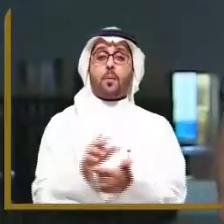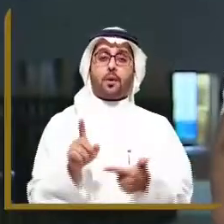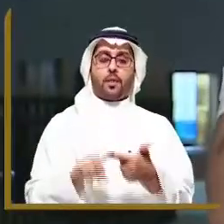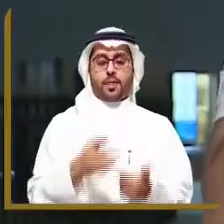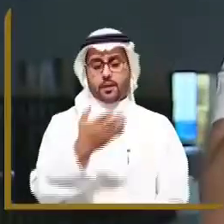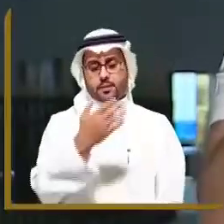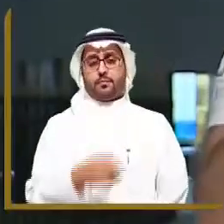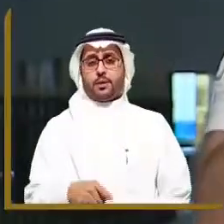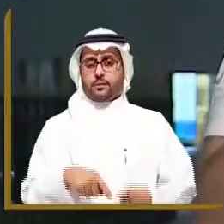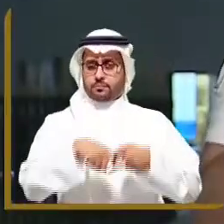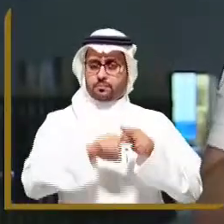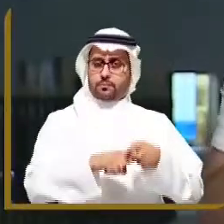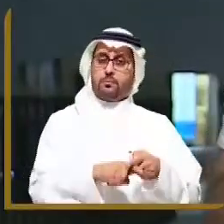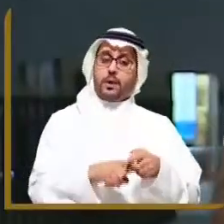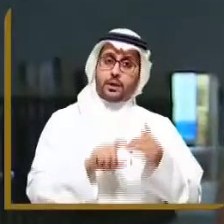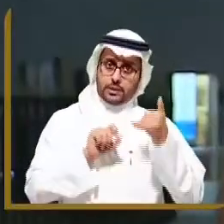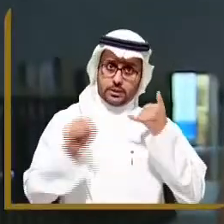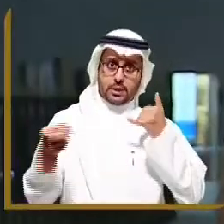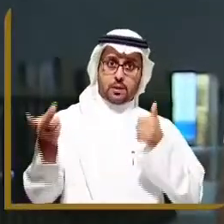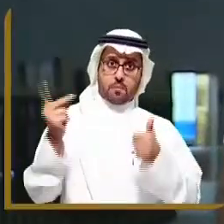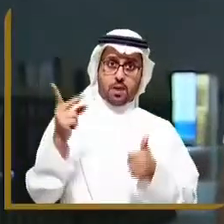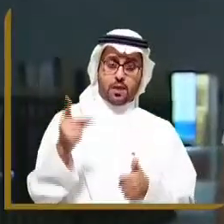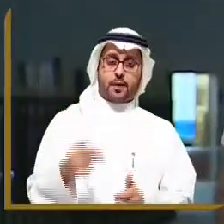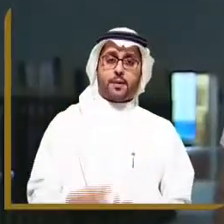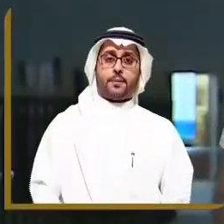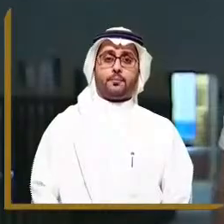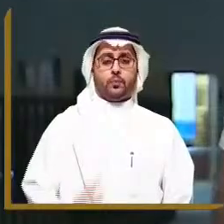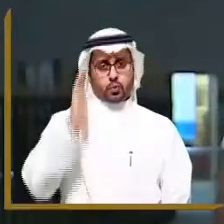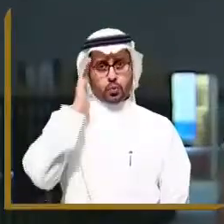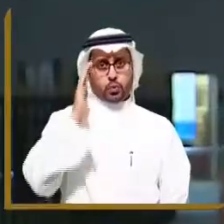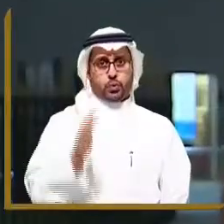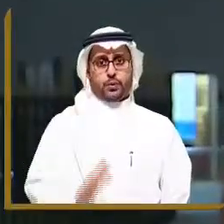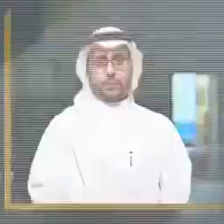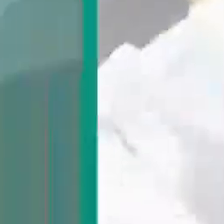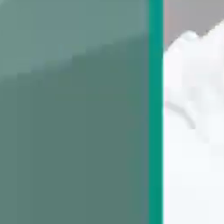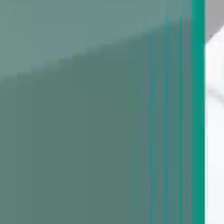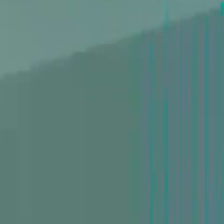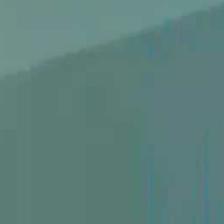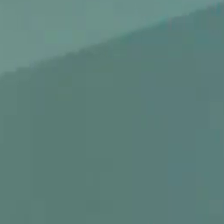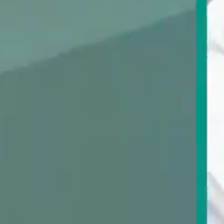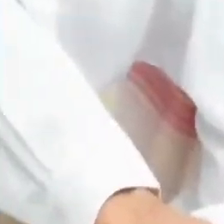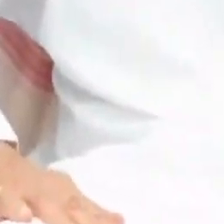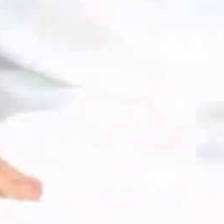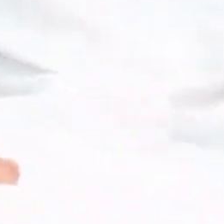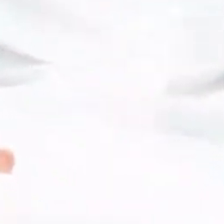بعد إصلاح هذا الخلل بالصوت تحديدا. شكرا جزيلا لك على أي حال.